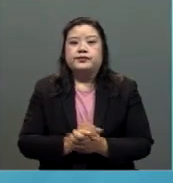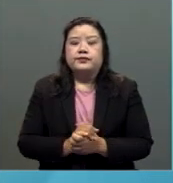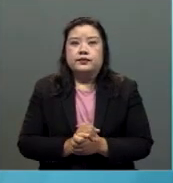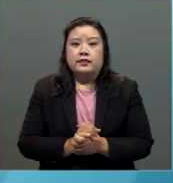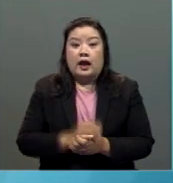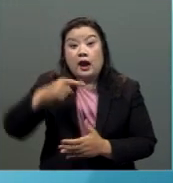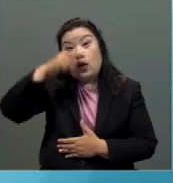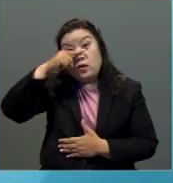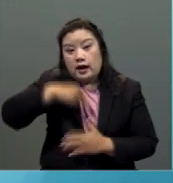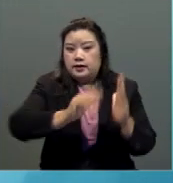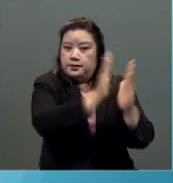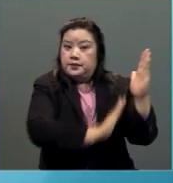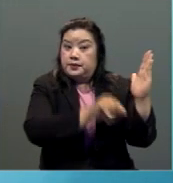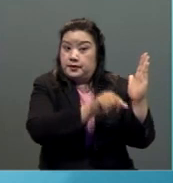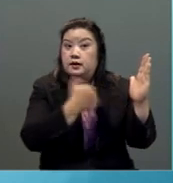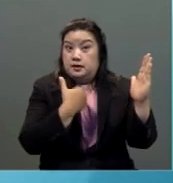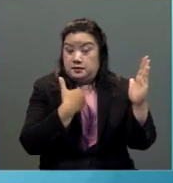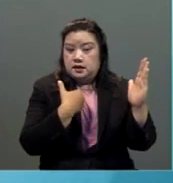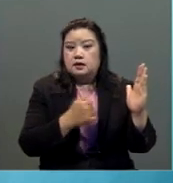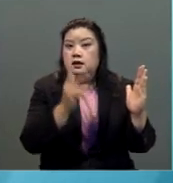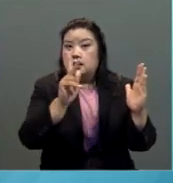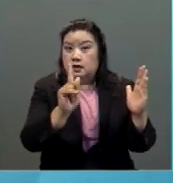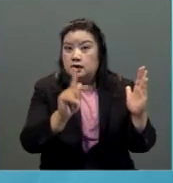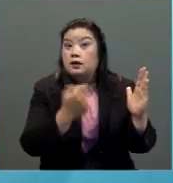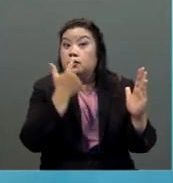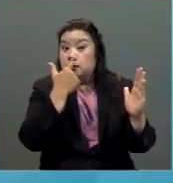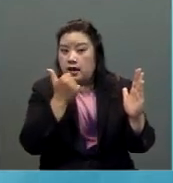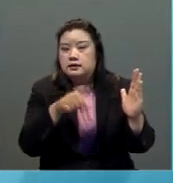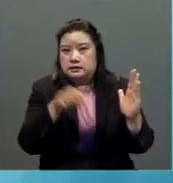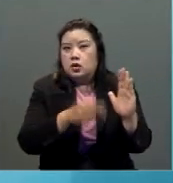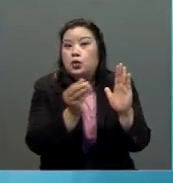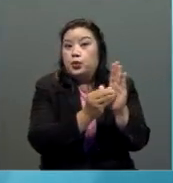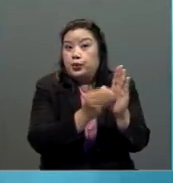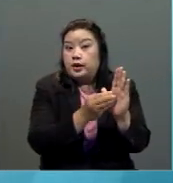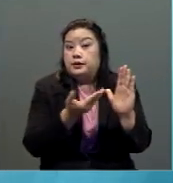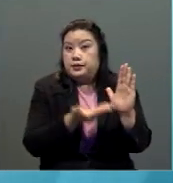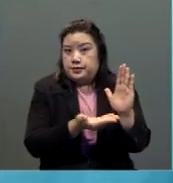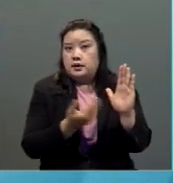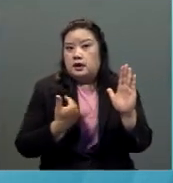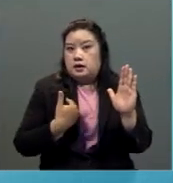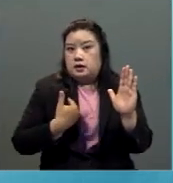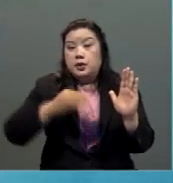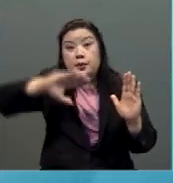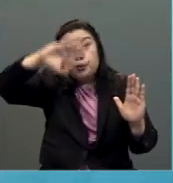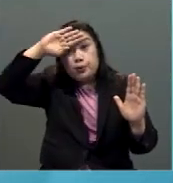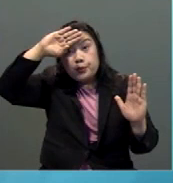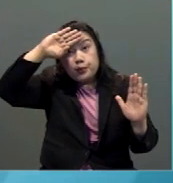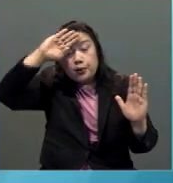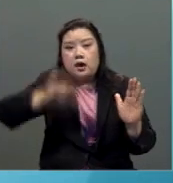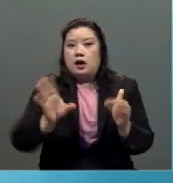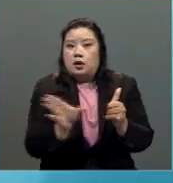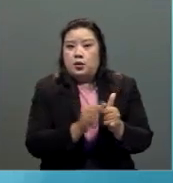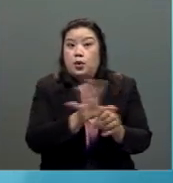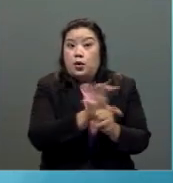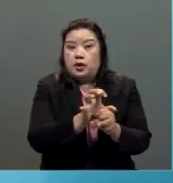ทศไทยแล้วมีจุดต่างๆเนี่ยนะครับกรุงเทพมหานครมีอัตราการมีผู้ป่วยนะครับที่พบมากที่สุดนะครับเป็นคนน